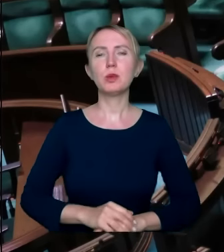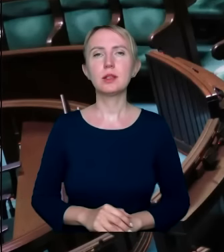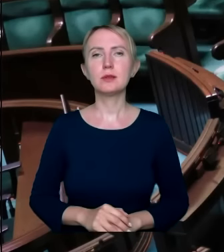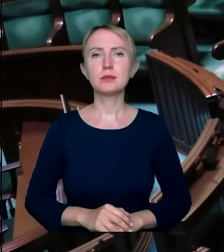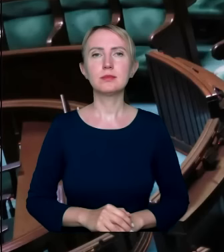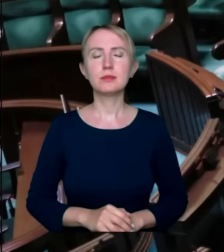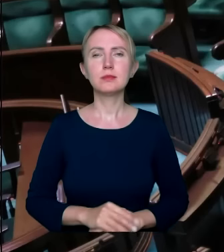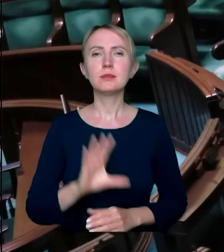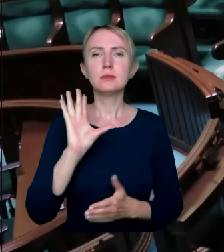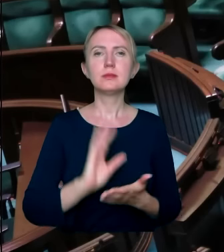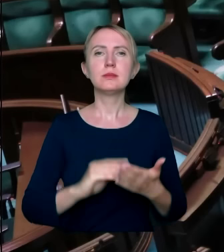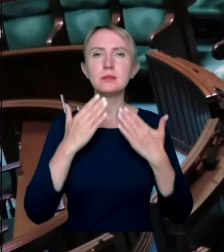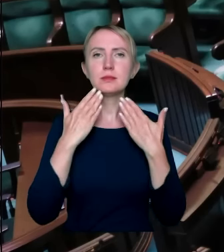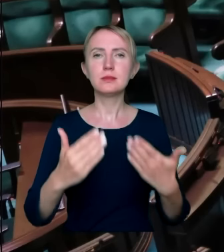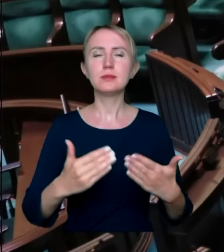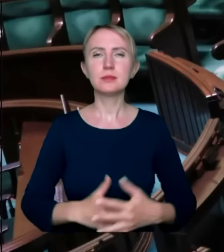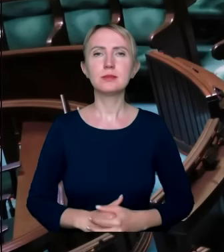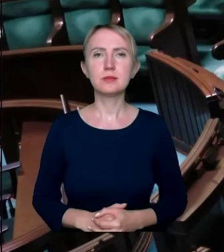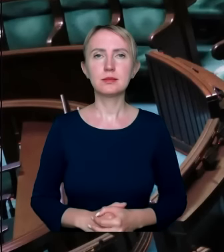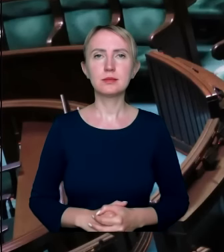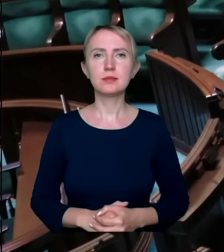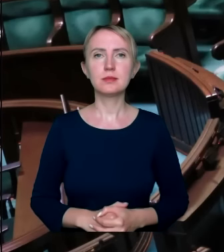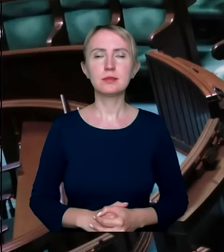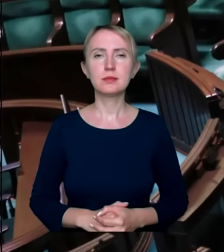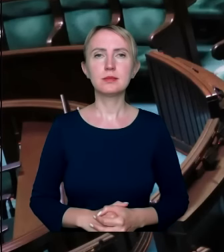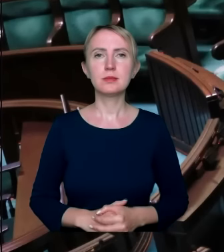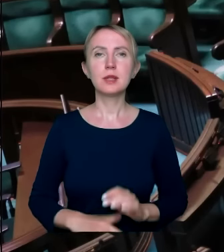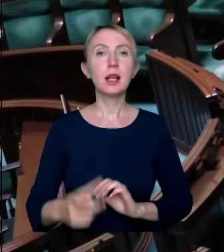jeszcze bardzo dziękuję, bardzo nisko się kłaniam. Za chwilę